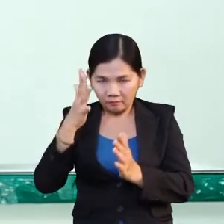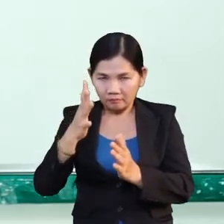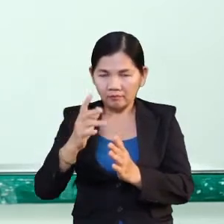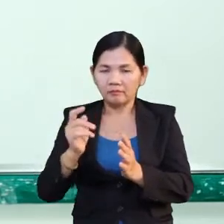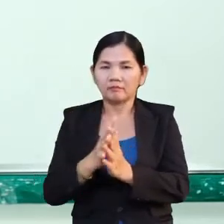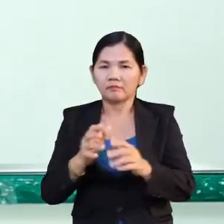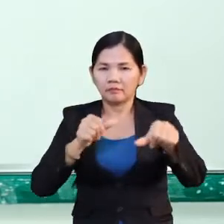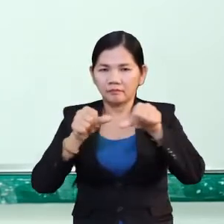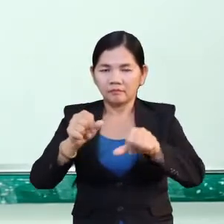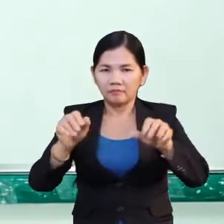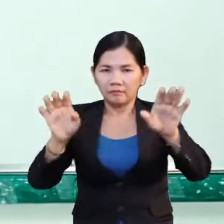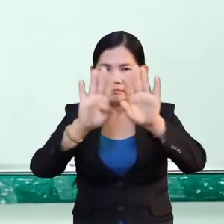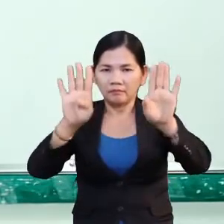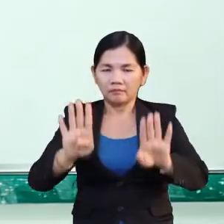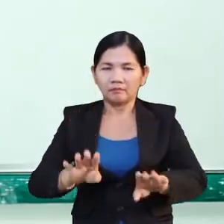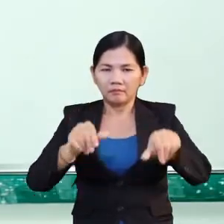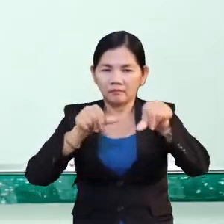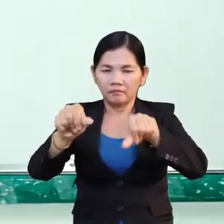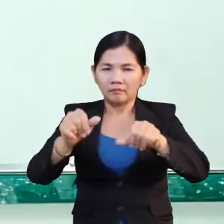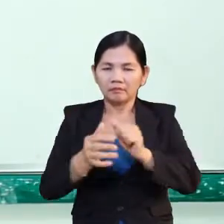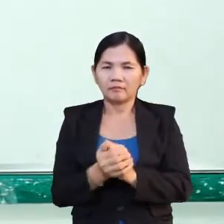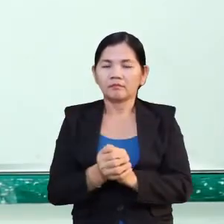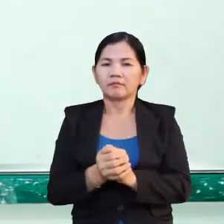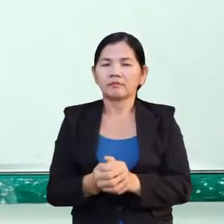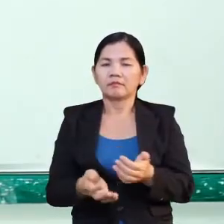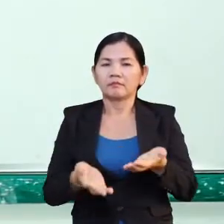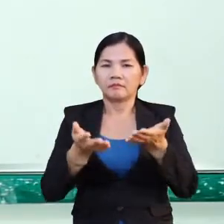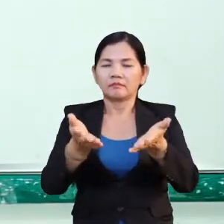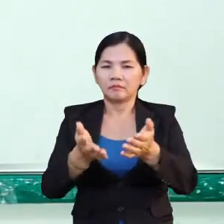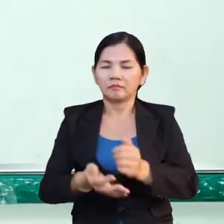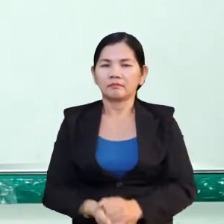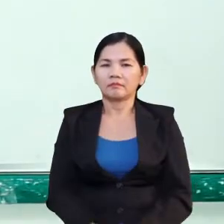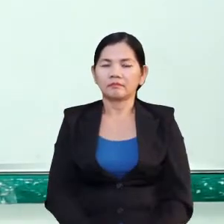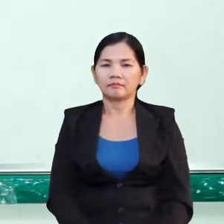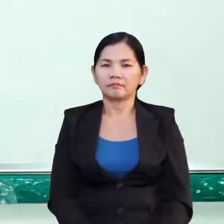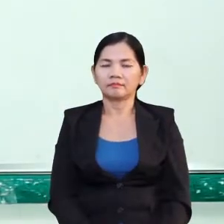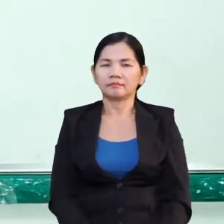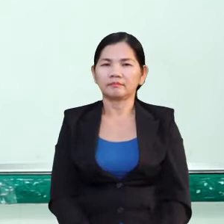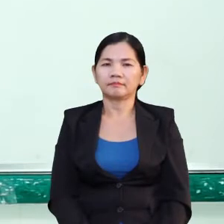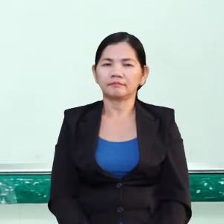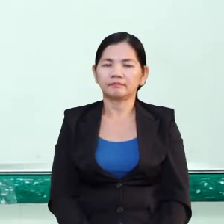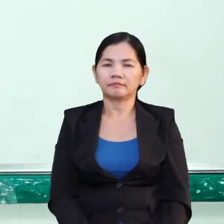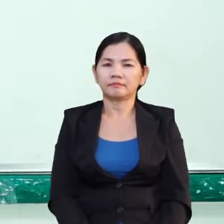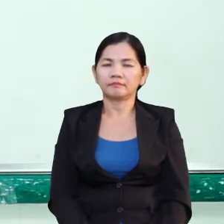ងអ្នកគ្រូបិទនៅលើក្តារខៀននេះសិនយើងមើលបណ្ដាទៅ